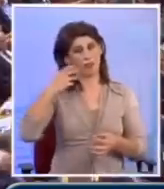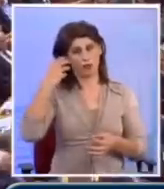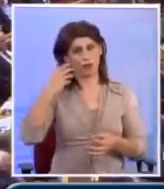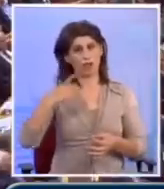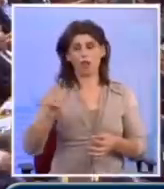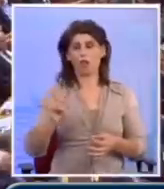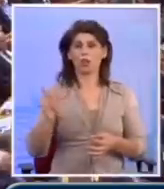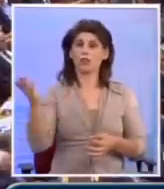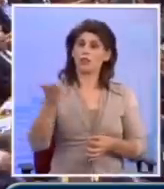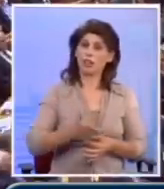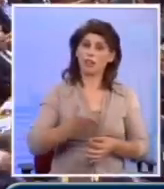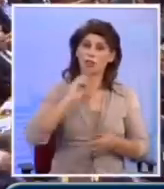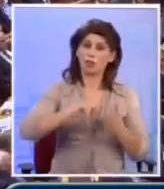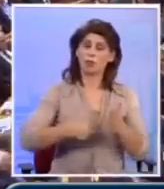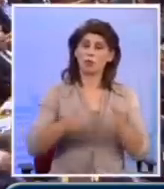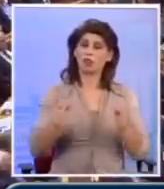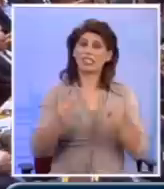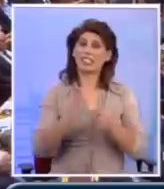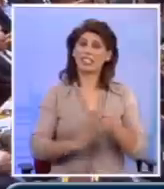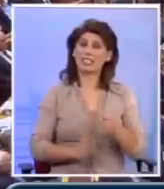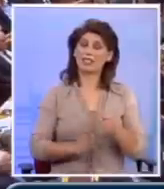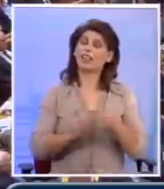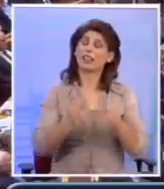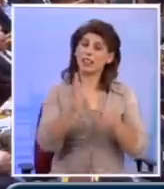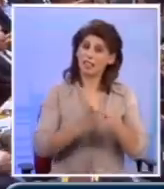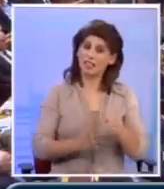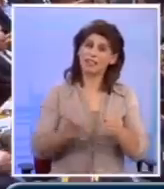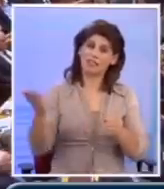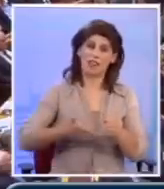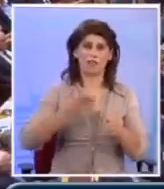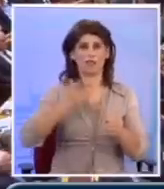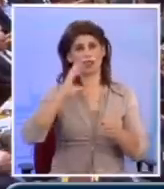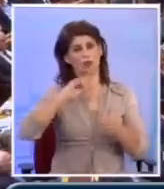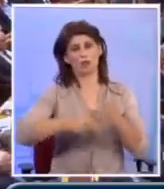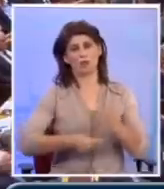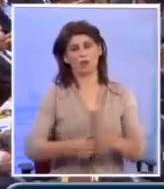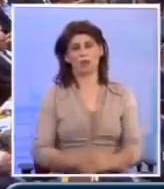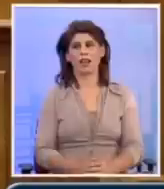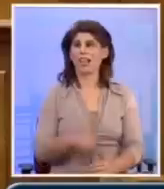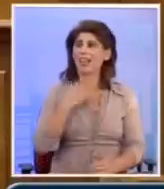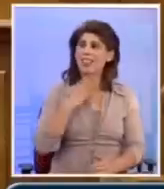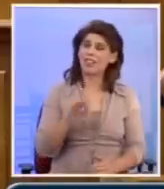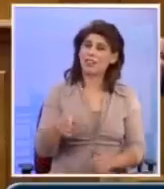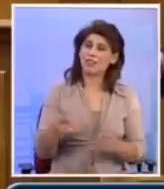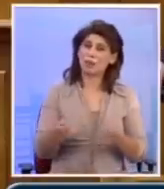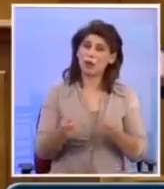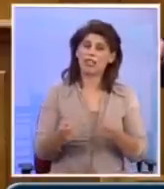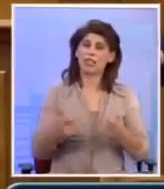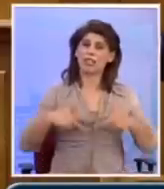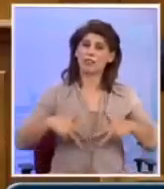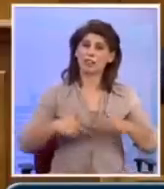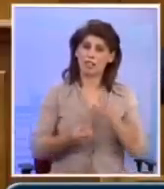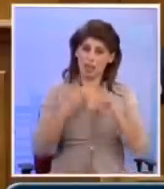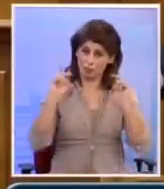ότι δεν έφερε το μνημόνιο την κρίση, η κρίση έφερε το μνημόνιο. Δηλαδή τα πεπραγμένα της κυβέρνησης